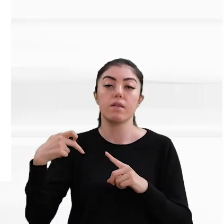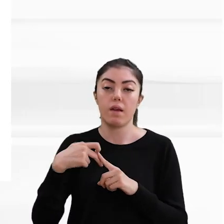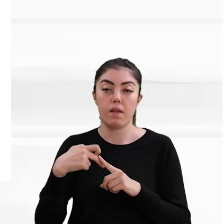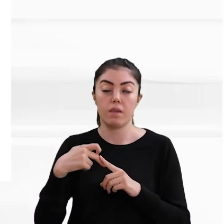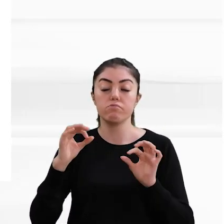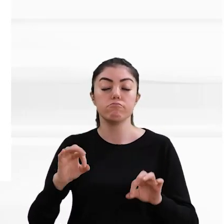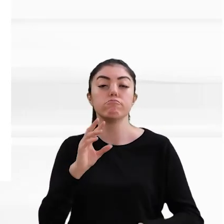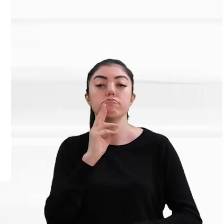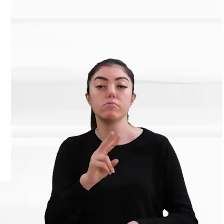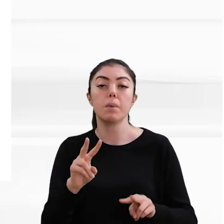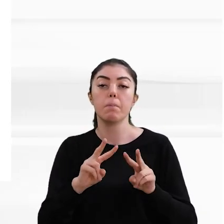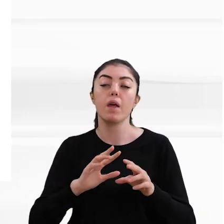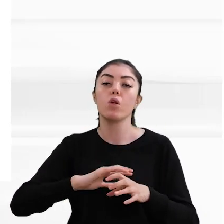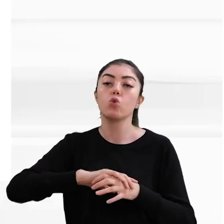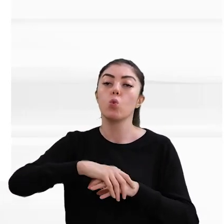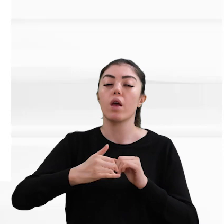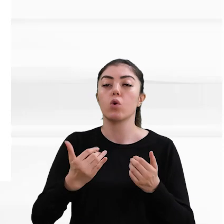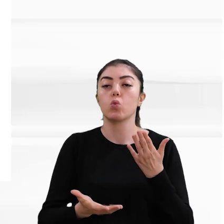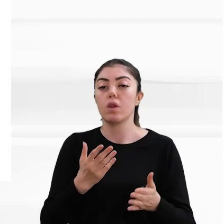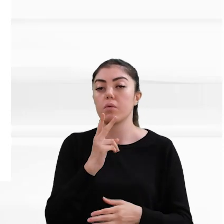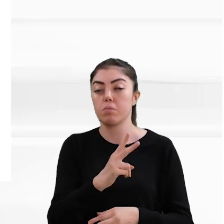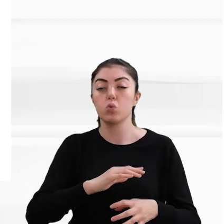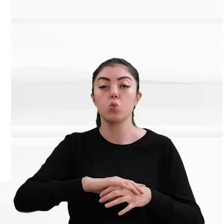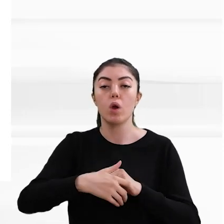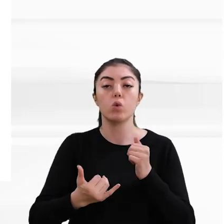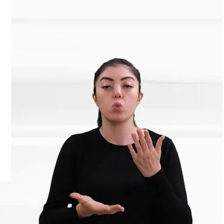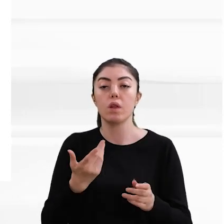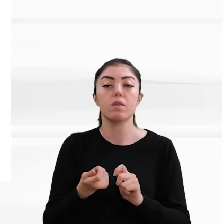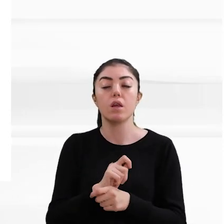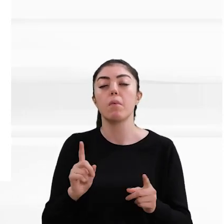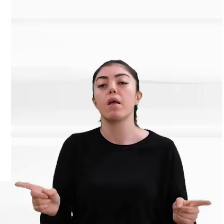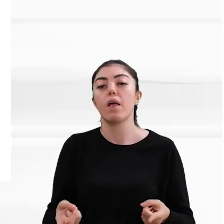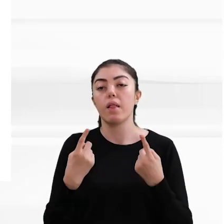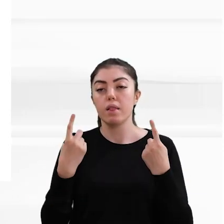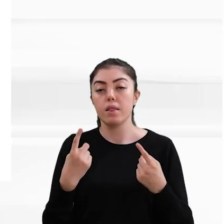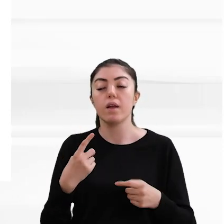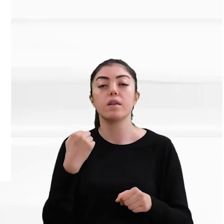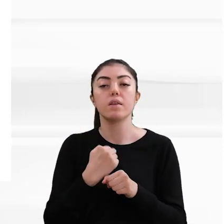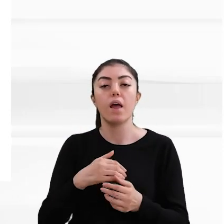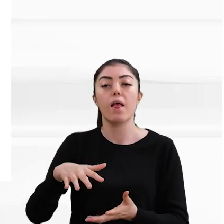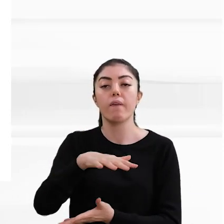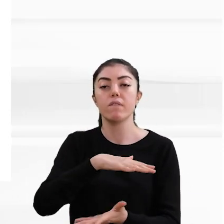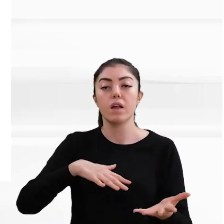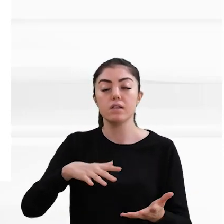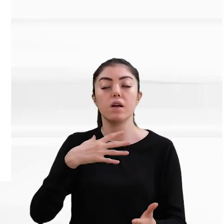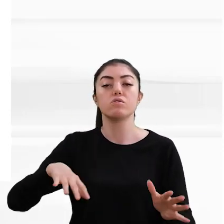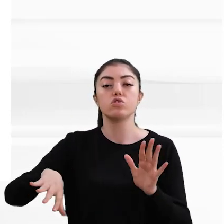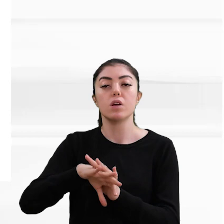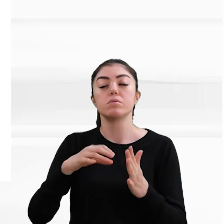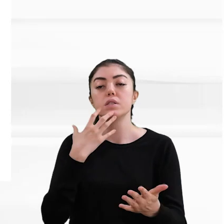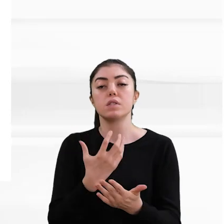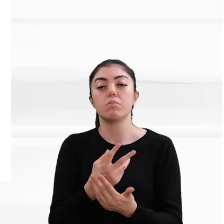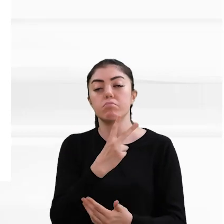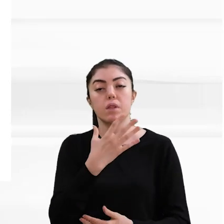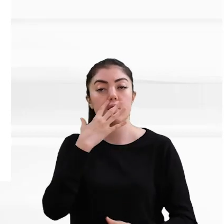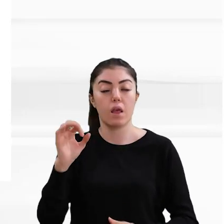m bölü r. Bakın burada m dünyanın kütlesidir. Dünyanın kütlesini değiştiremeyiz. G evrensel